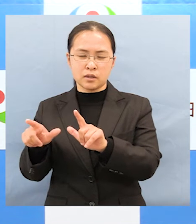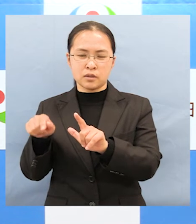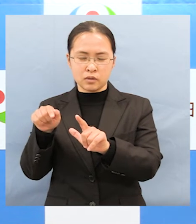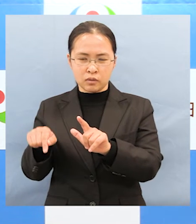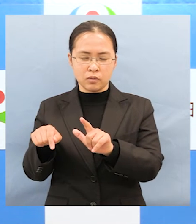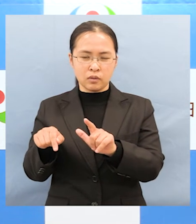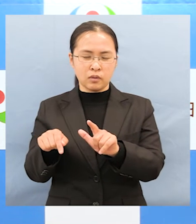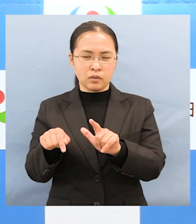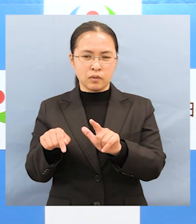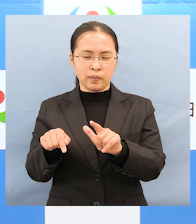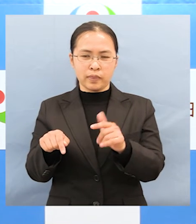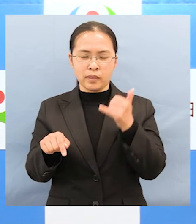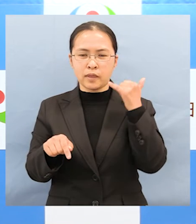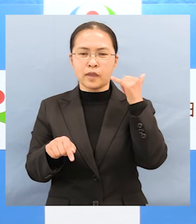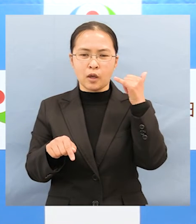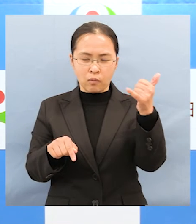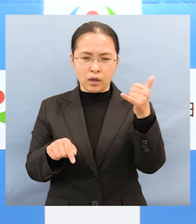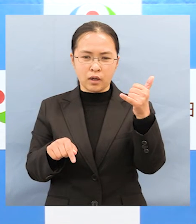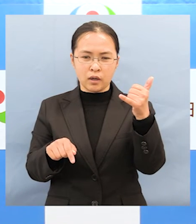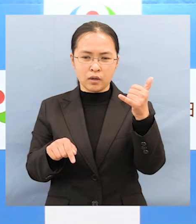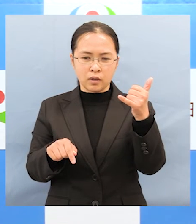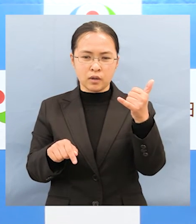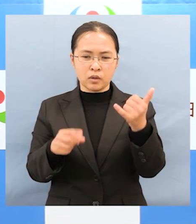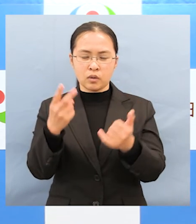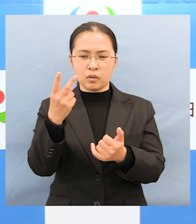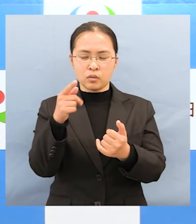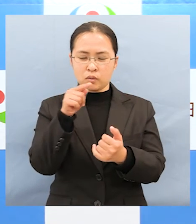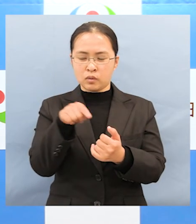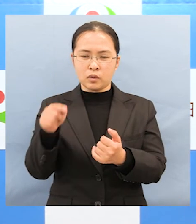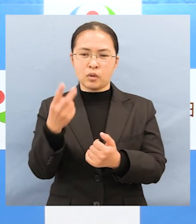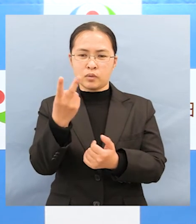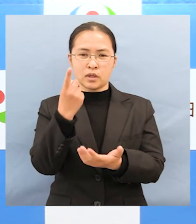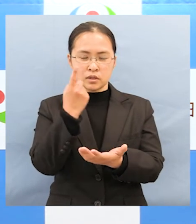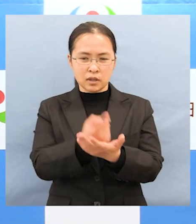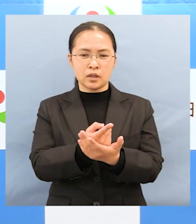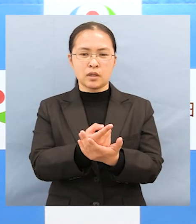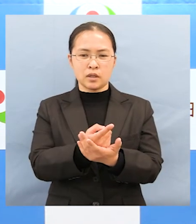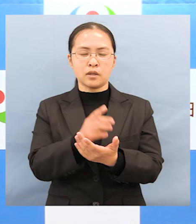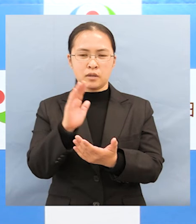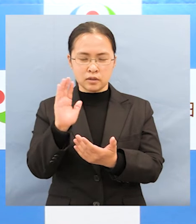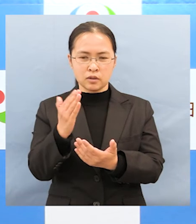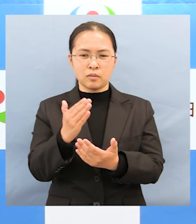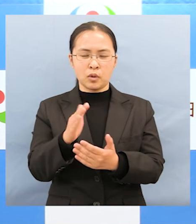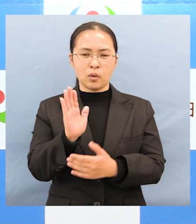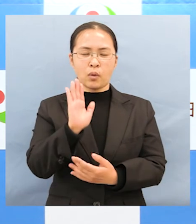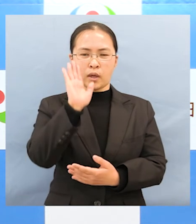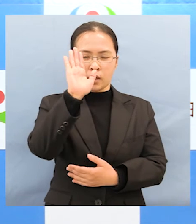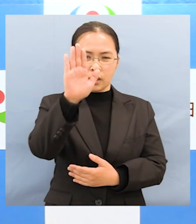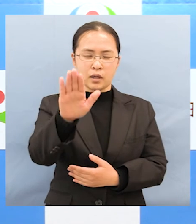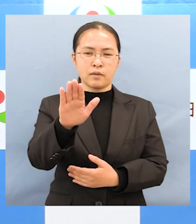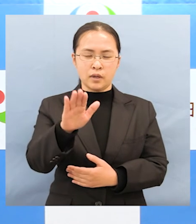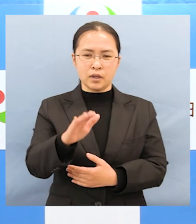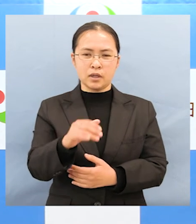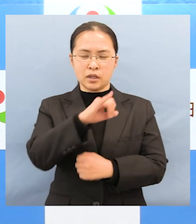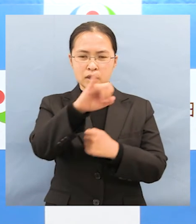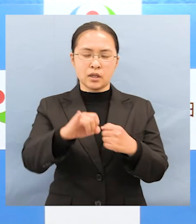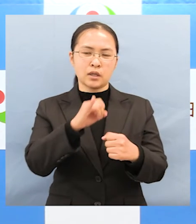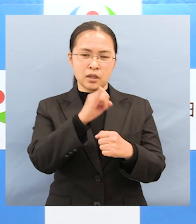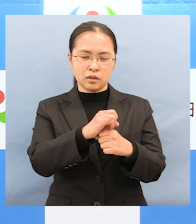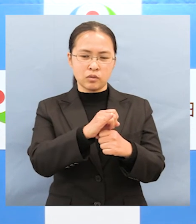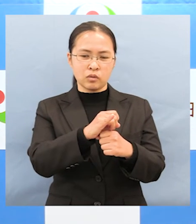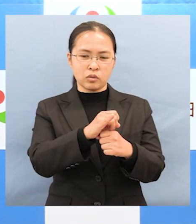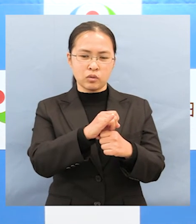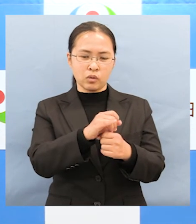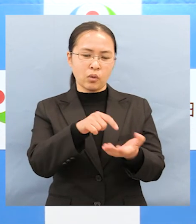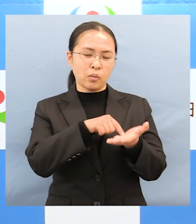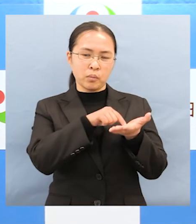から、電話という2パターンでやっていたわけでありますけれども、これからはインターネットで